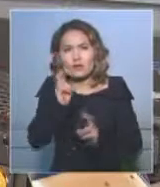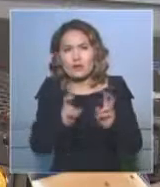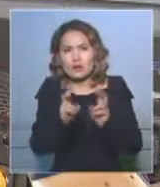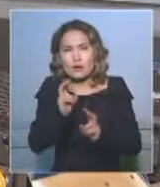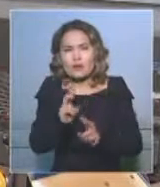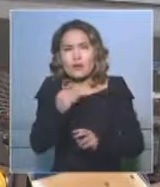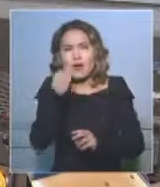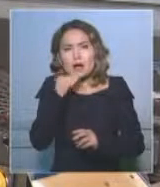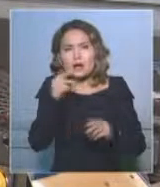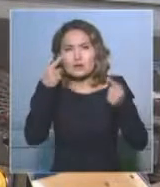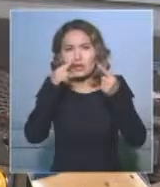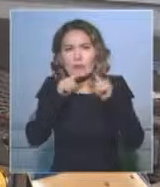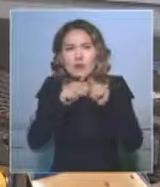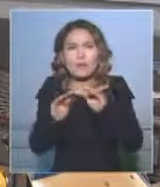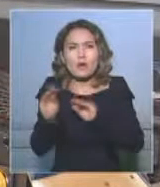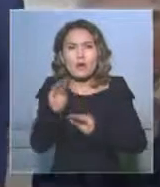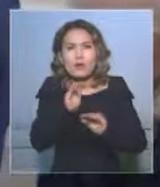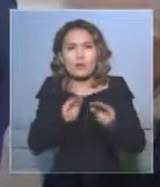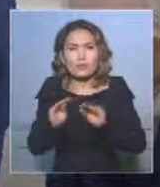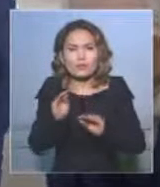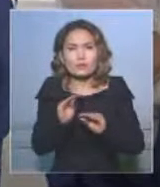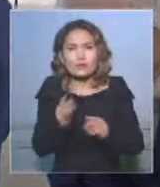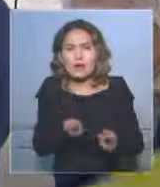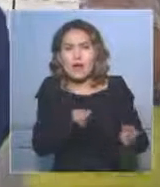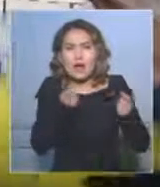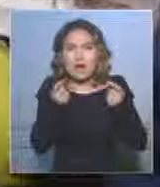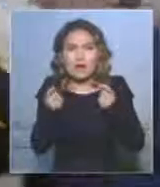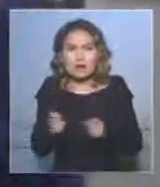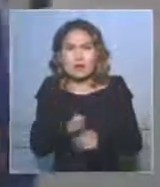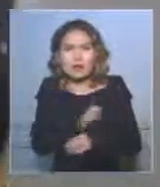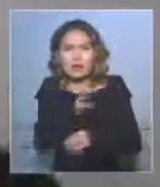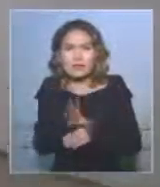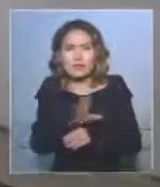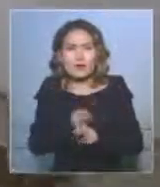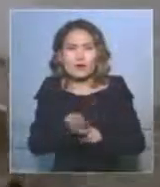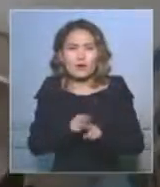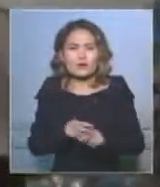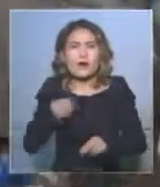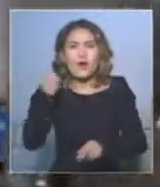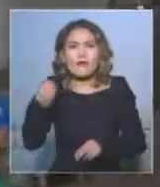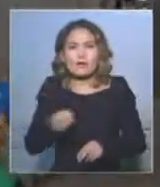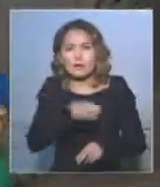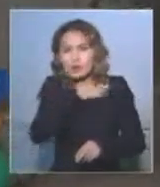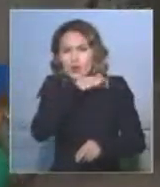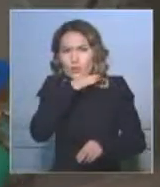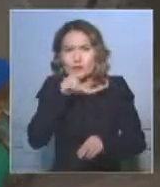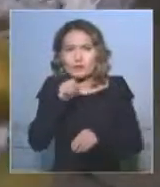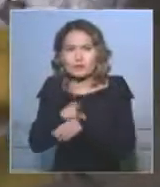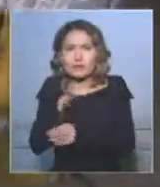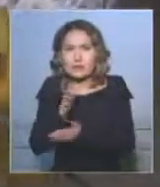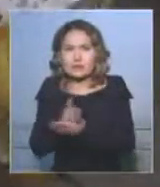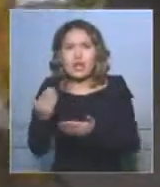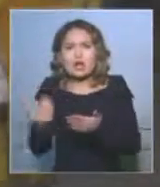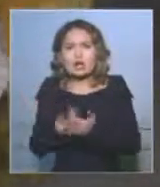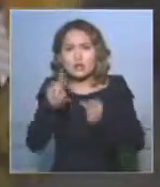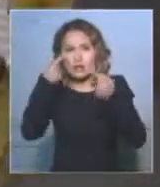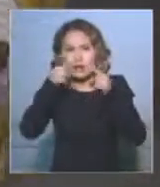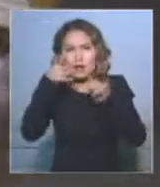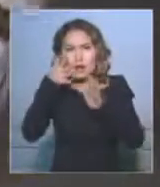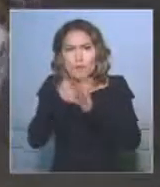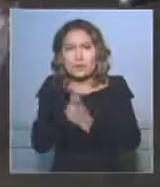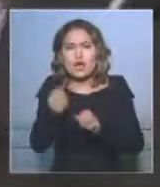қондырғылар орнатылған. Қантсыз және консервантсыз мұндай сусынға Франциядан тапсырыс түскен. Жаңа технологияны меңгеру